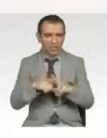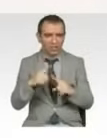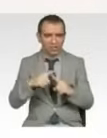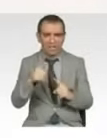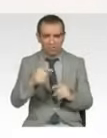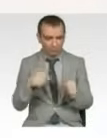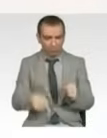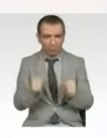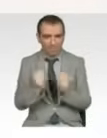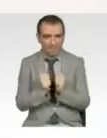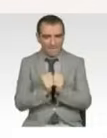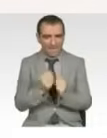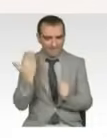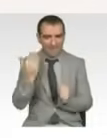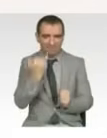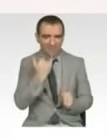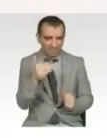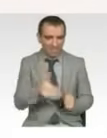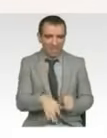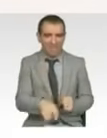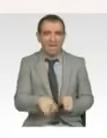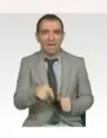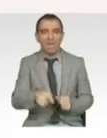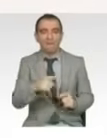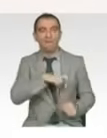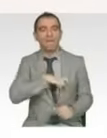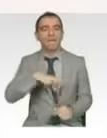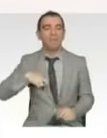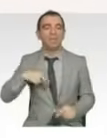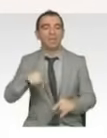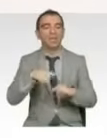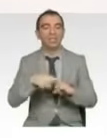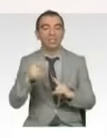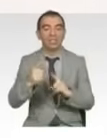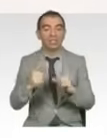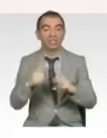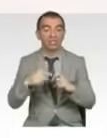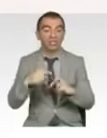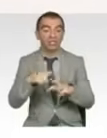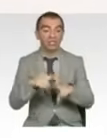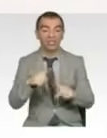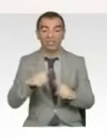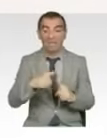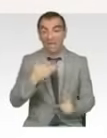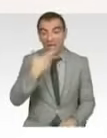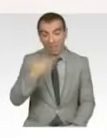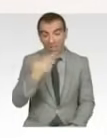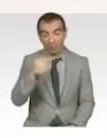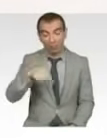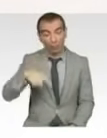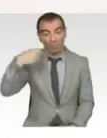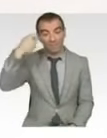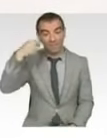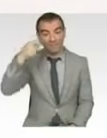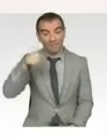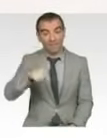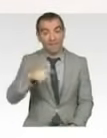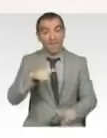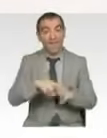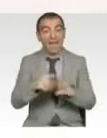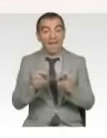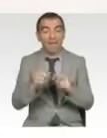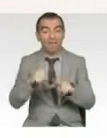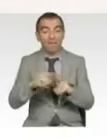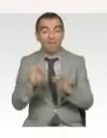burada birlikteydik yine sizle. Hicreti, Peygamber Efendimiz'in hicret hikayesini anlatmıştık. Bu filmde de Ebabil